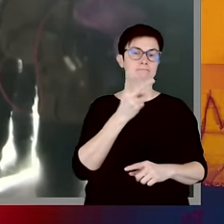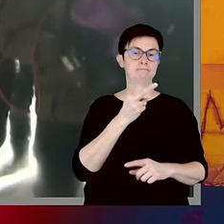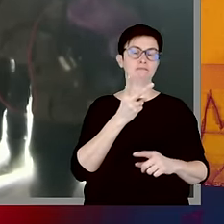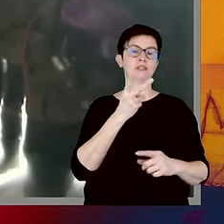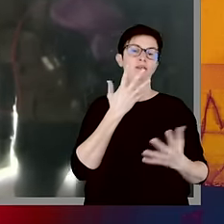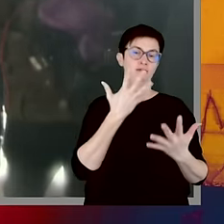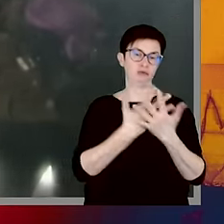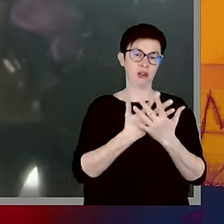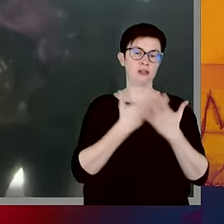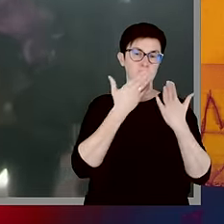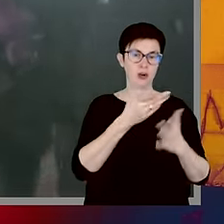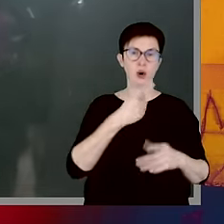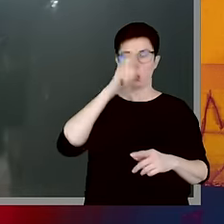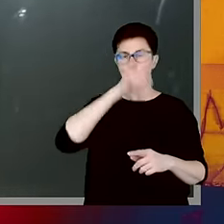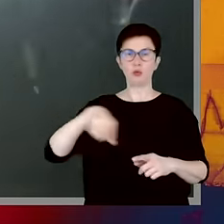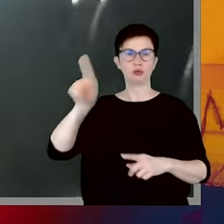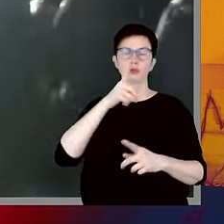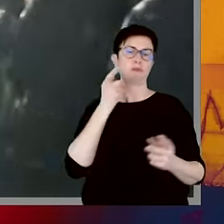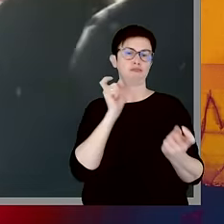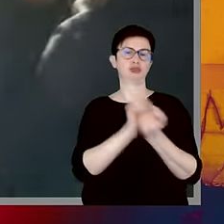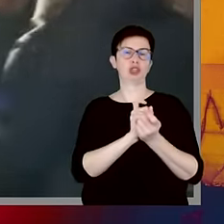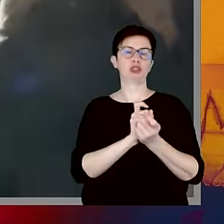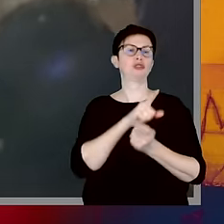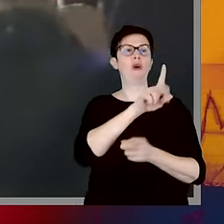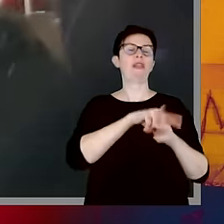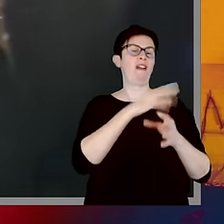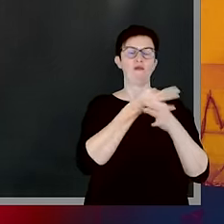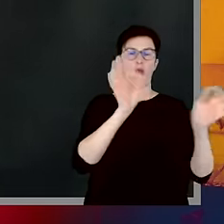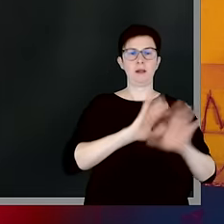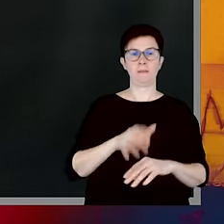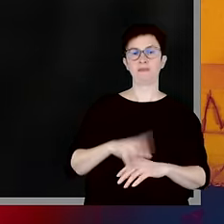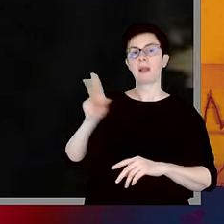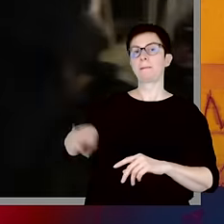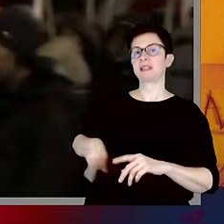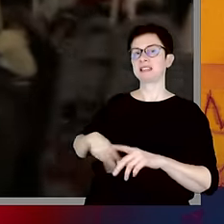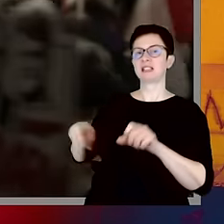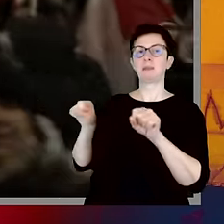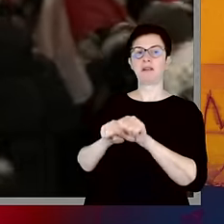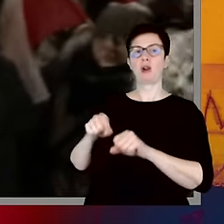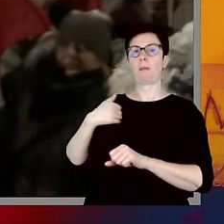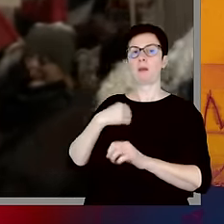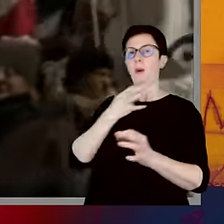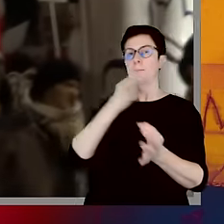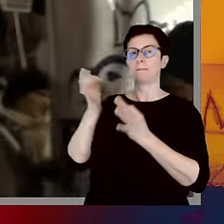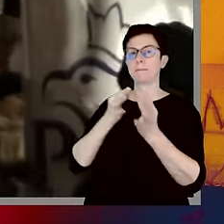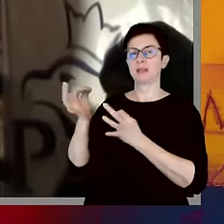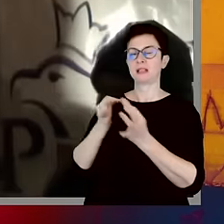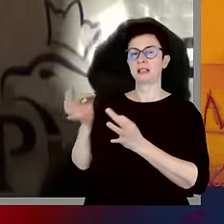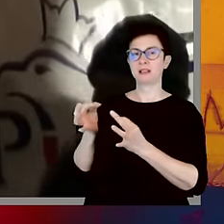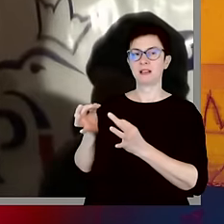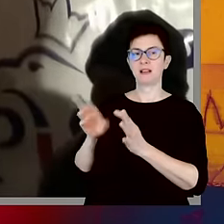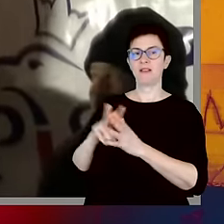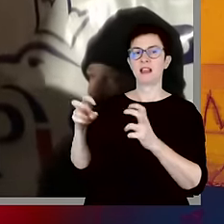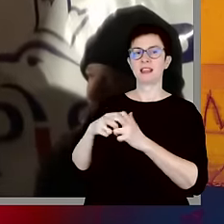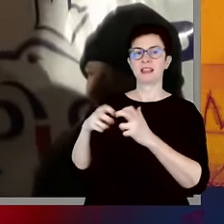jest przeciwna temu, żeby wyszli przedterminowo. Ja wiem, to pan minister sprawiedliwości nawet taką ankietę zrobił. Nie, to pan minister sprawiedliwości, tylko w internecie, Gazeta